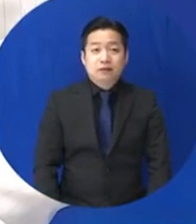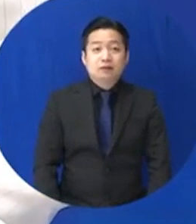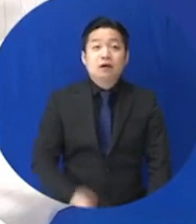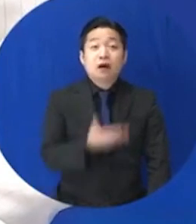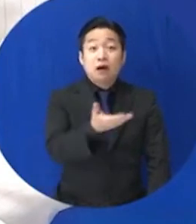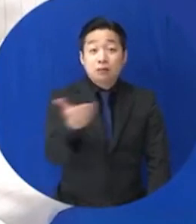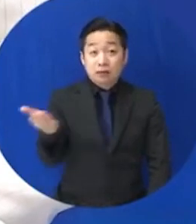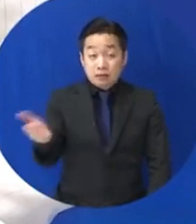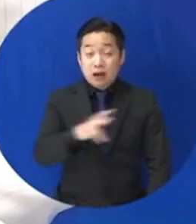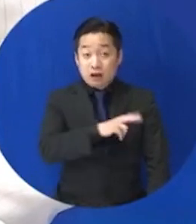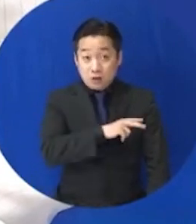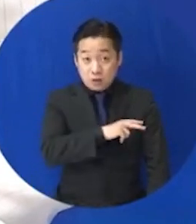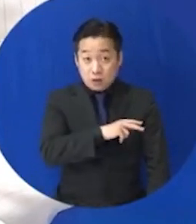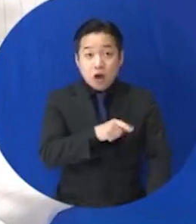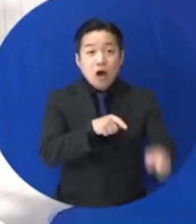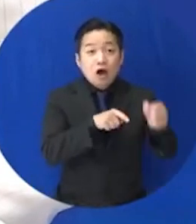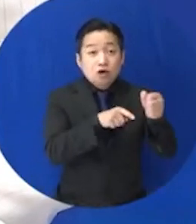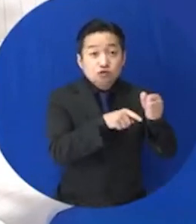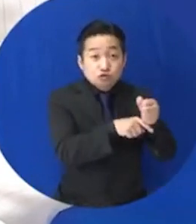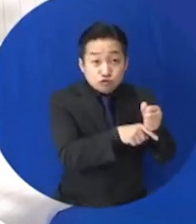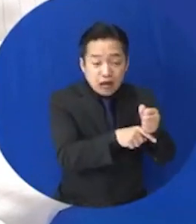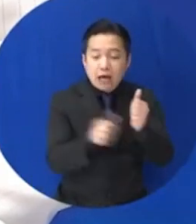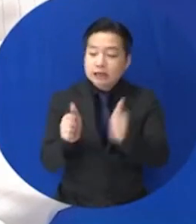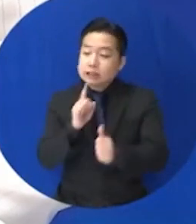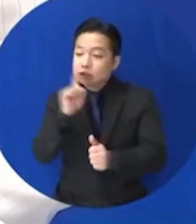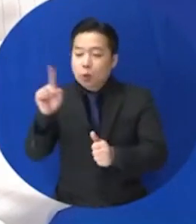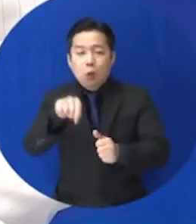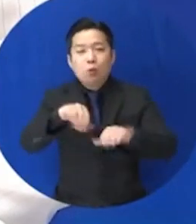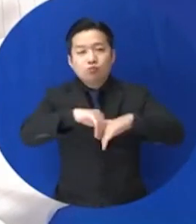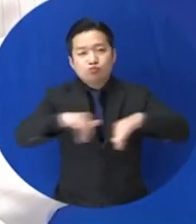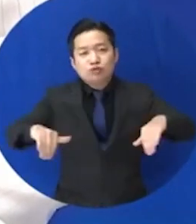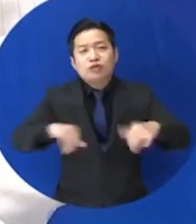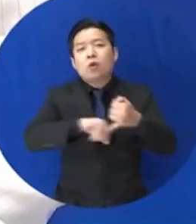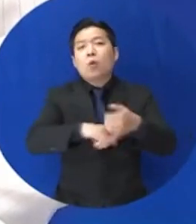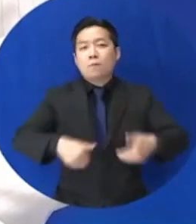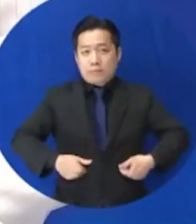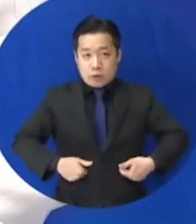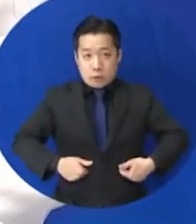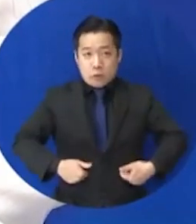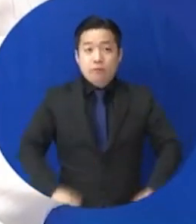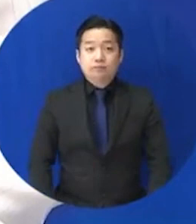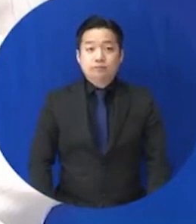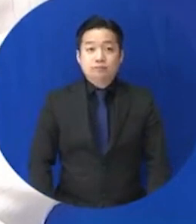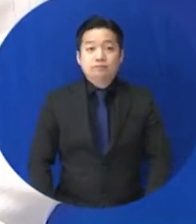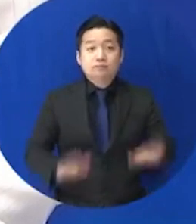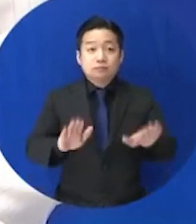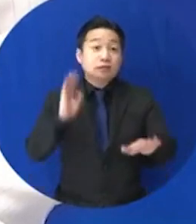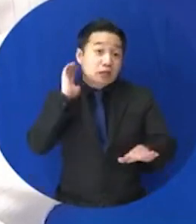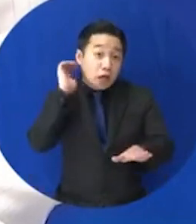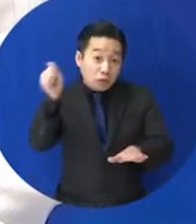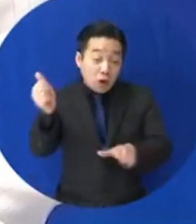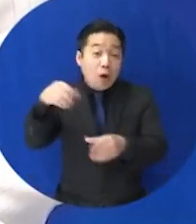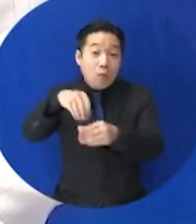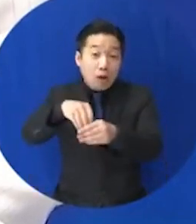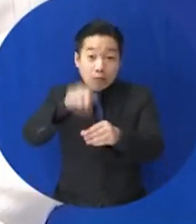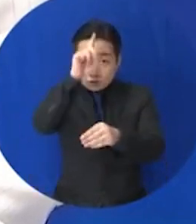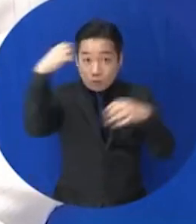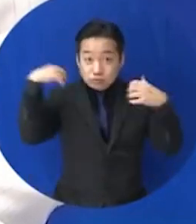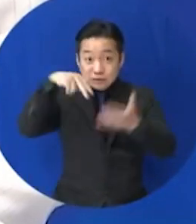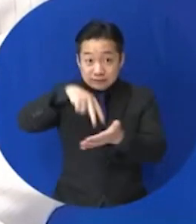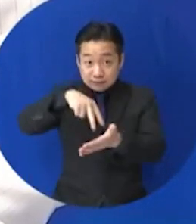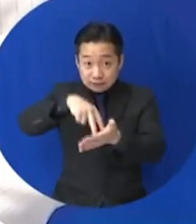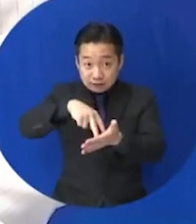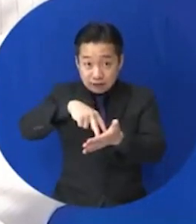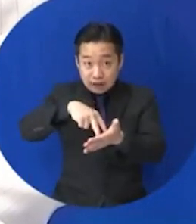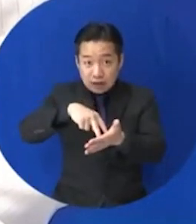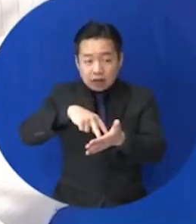의원님들한테도 네. 수사 기소 분리는 정말로 필요하다. 네. 다만 이제 우리 대통령을 포함한 정부의 입장이 좀